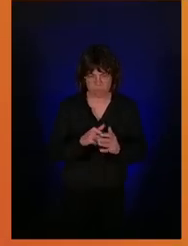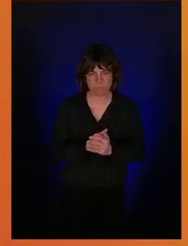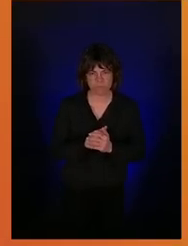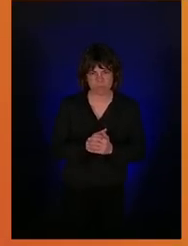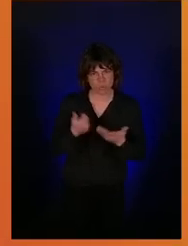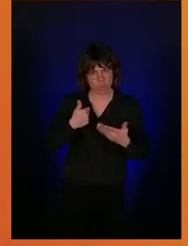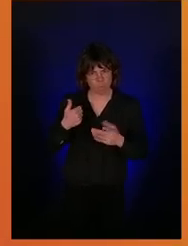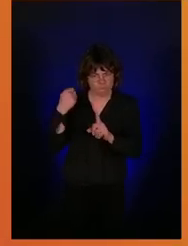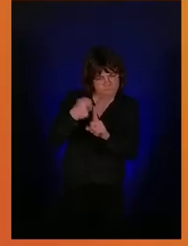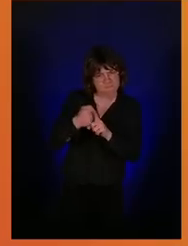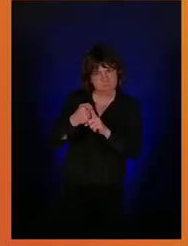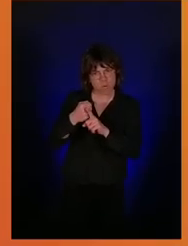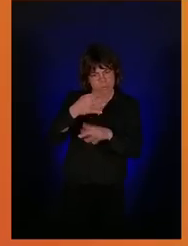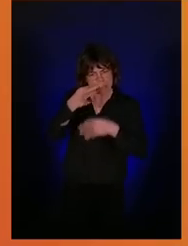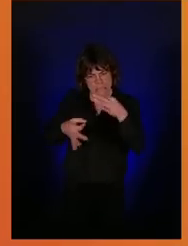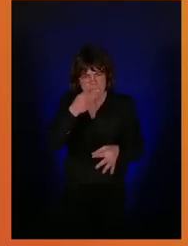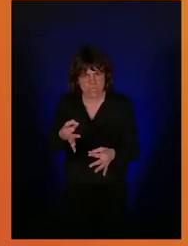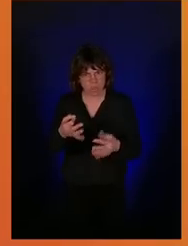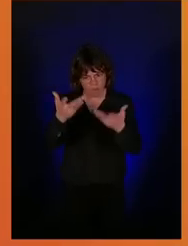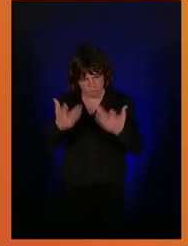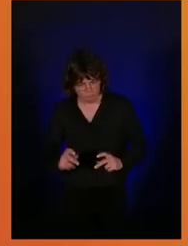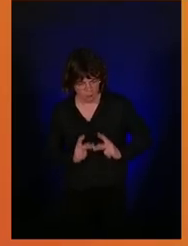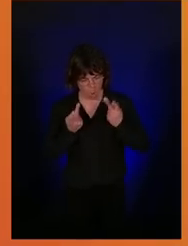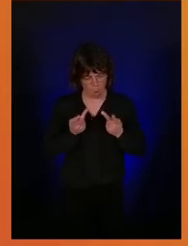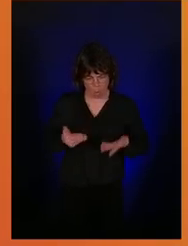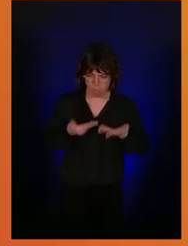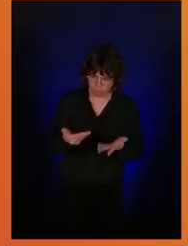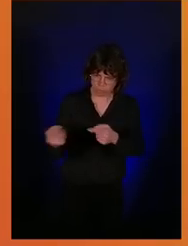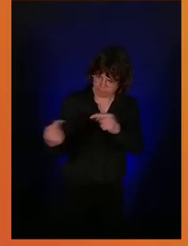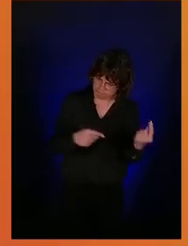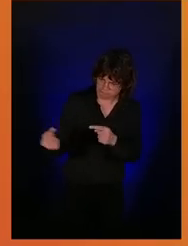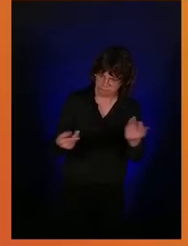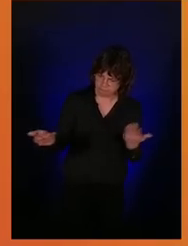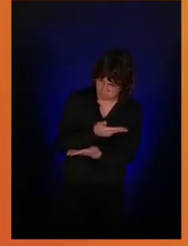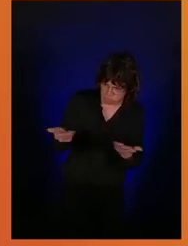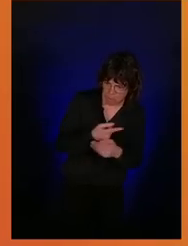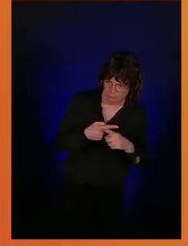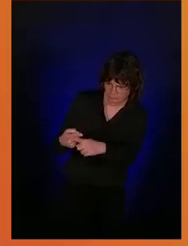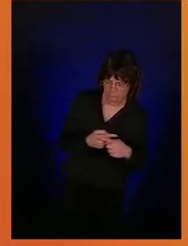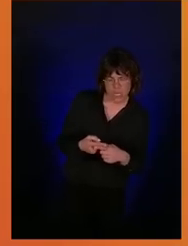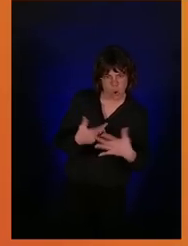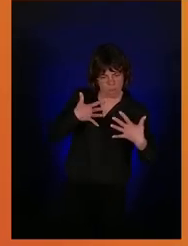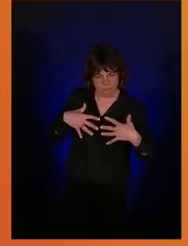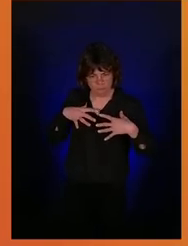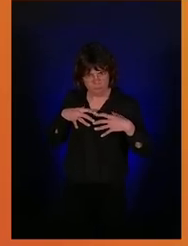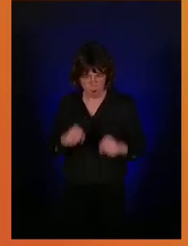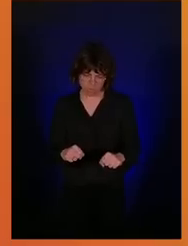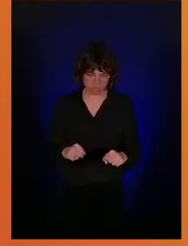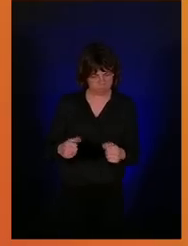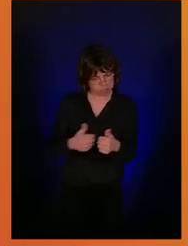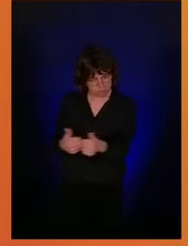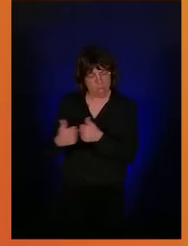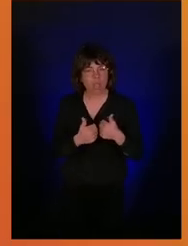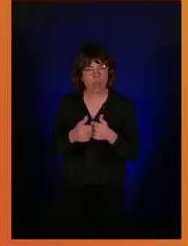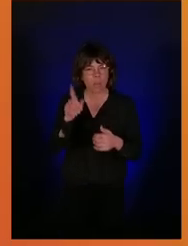et nos valeurs, nous avons su confronter nos propositions et développer notre formidable force. Partir, parce